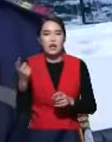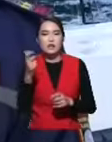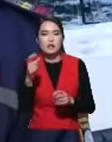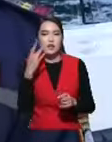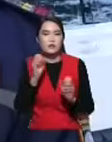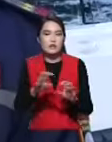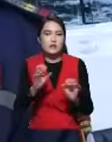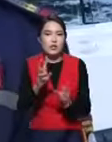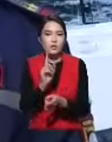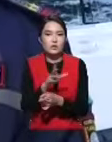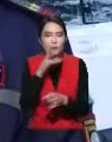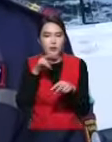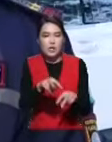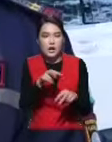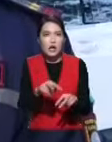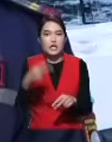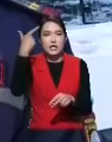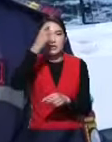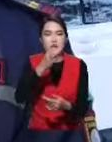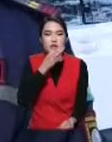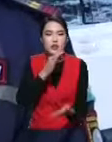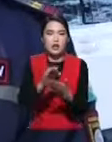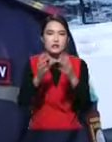баллонах. Данные баллоны должны быть освидетельствованы, проверены.